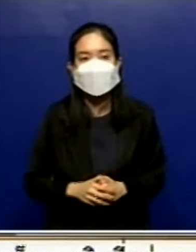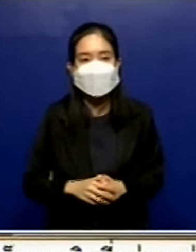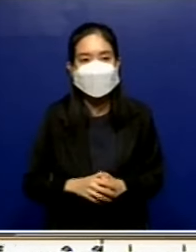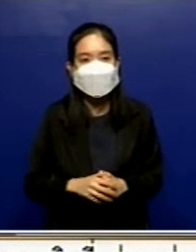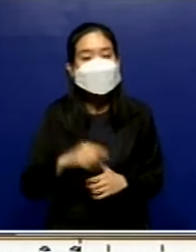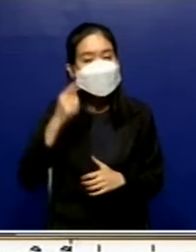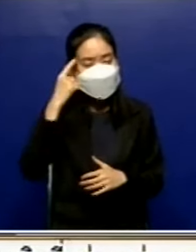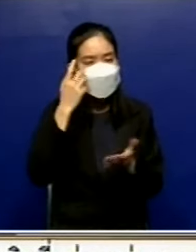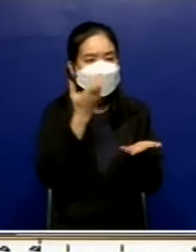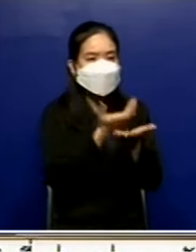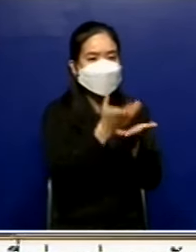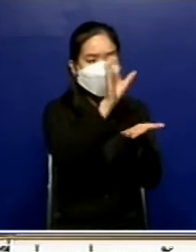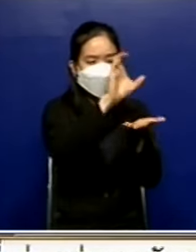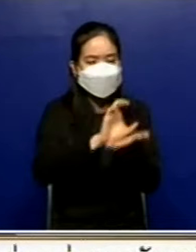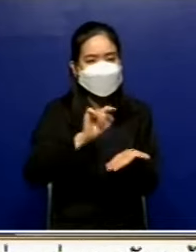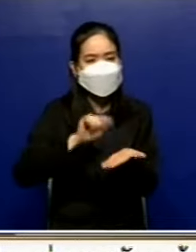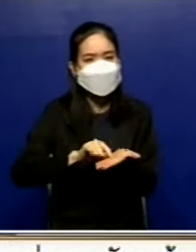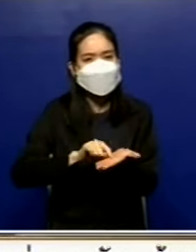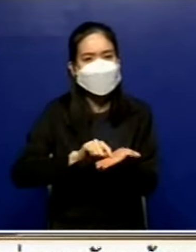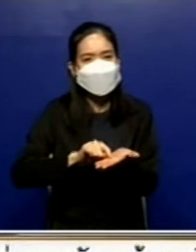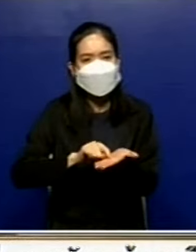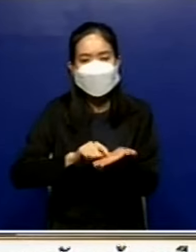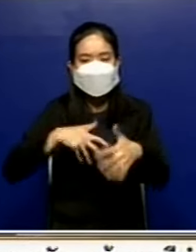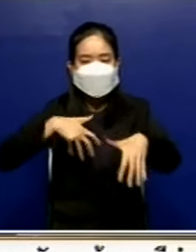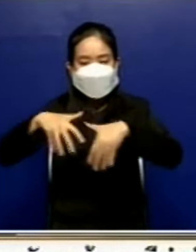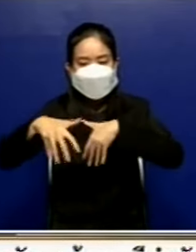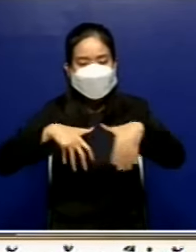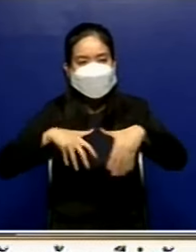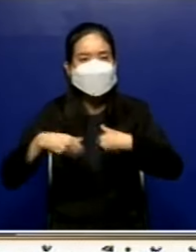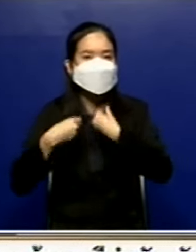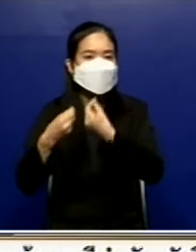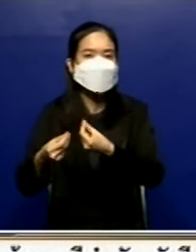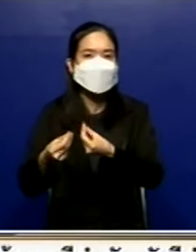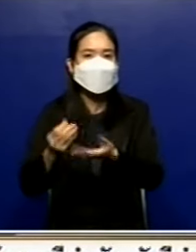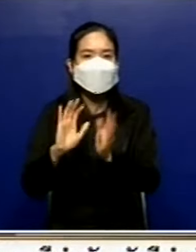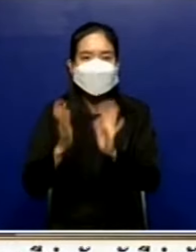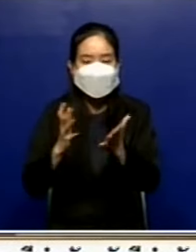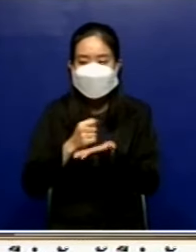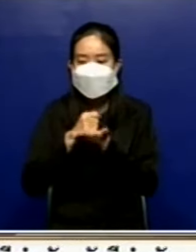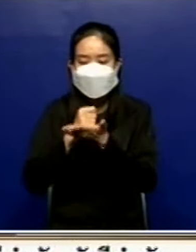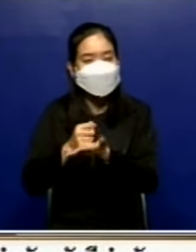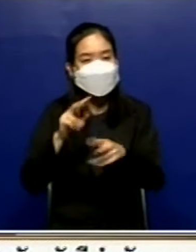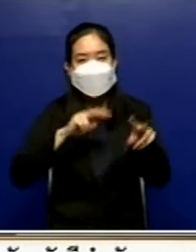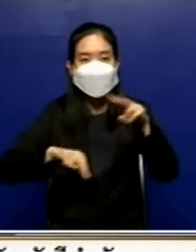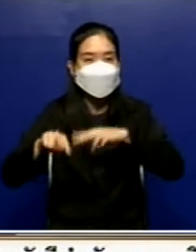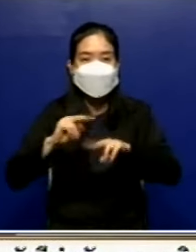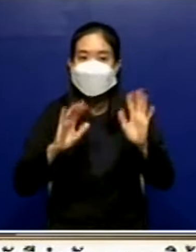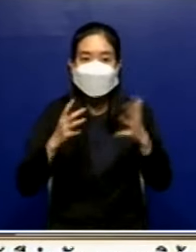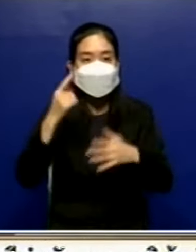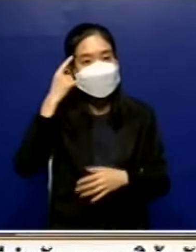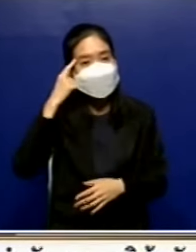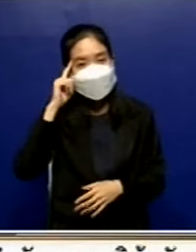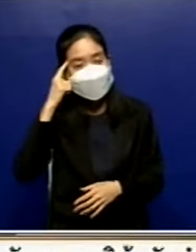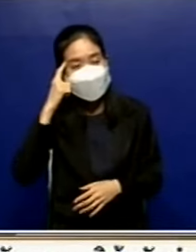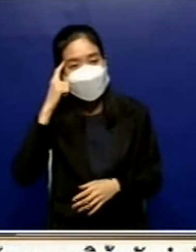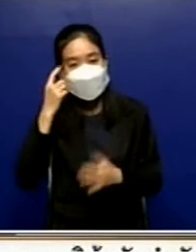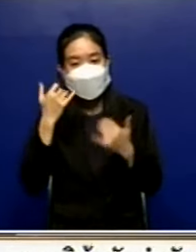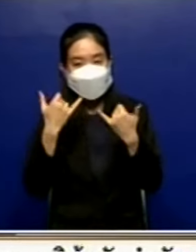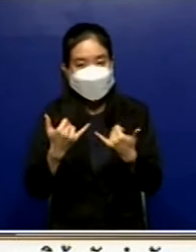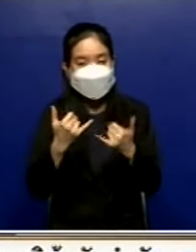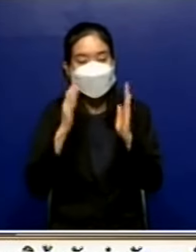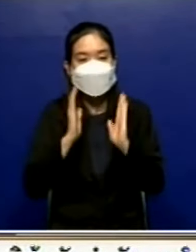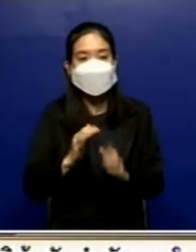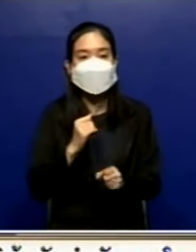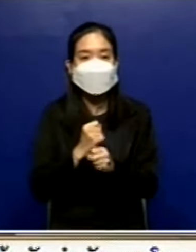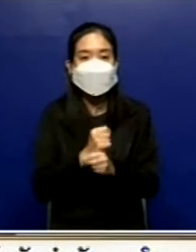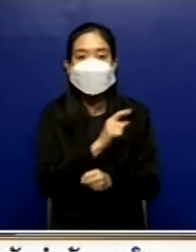การจดงบประมาณที่ไม่แ่คามรู้สึกของพี่น้ปชาชนการจดงบประมาณโดยที่ไม่ได้นึกว่าคนทกทำงานอยู่